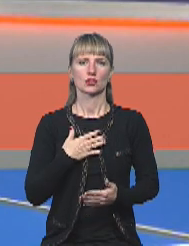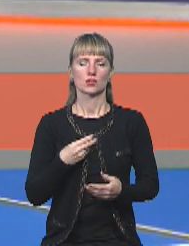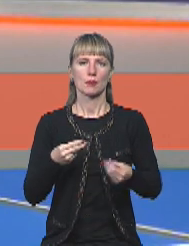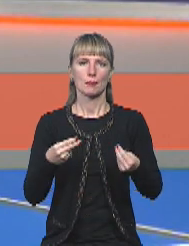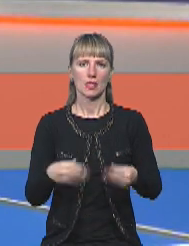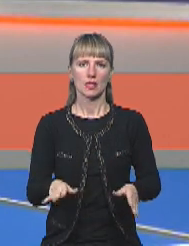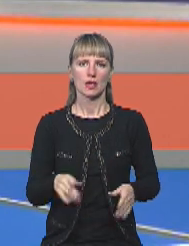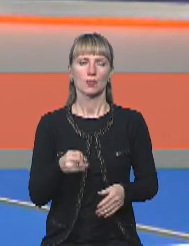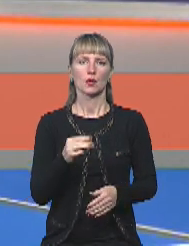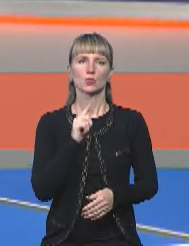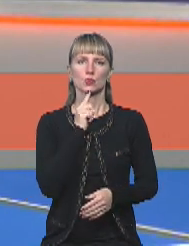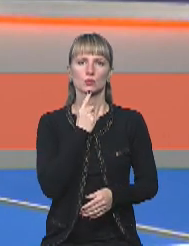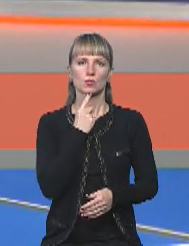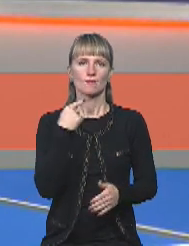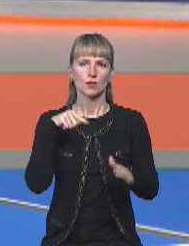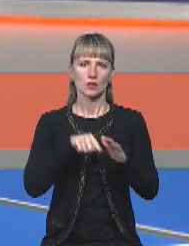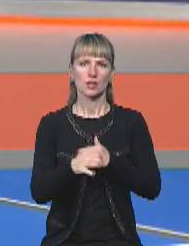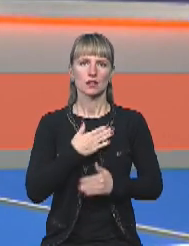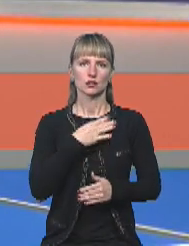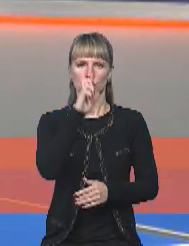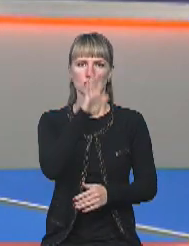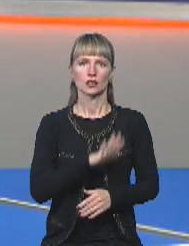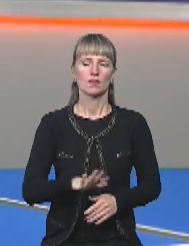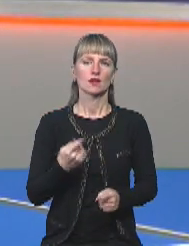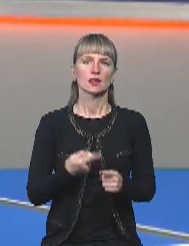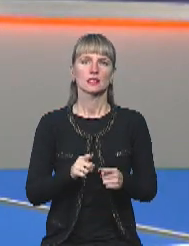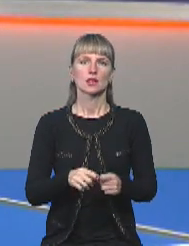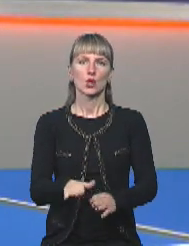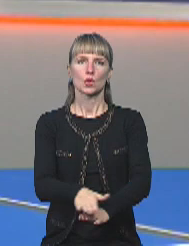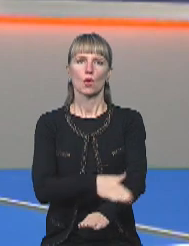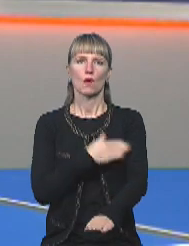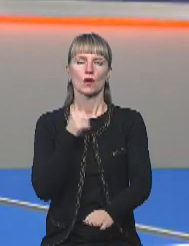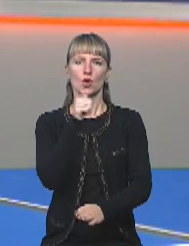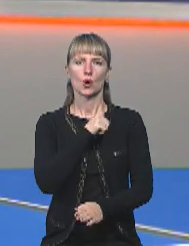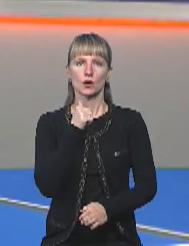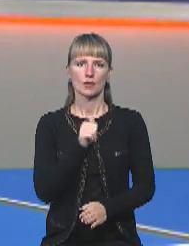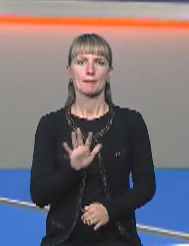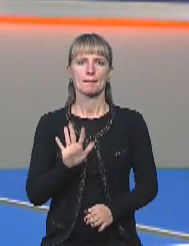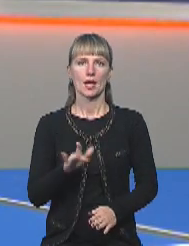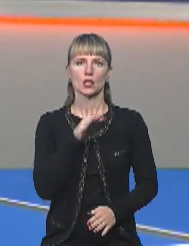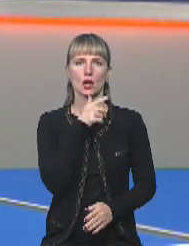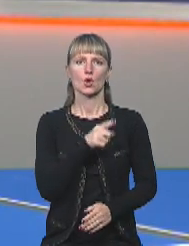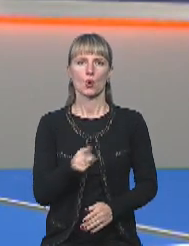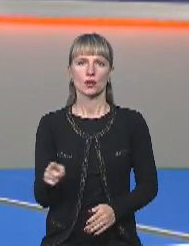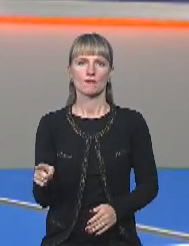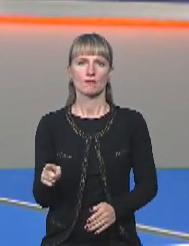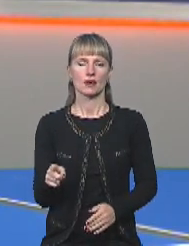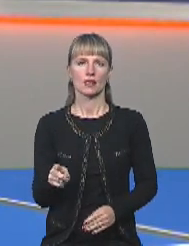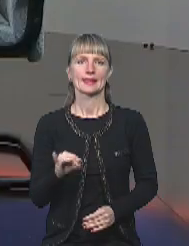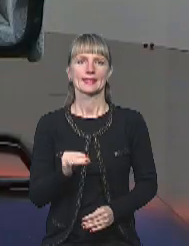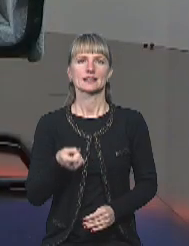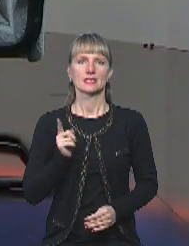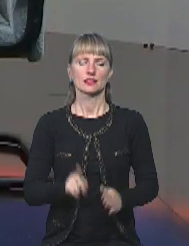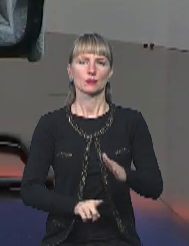про складнощі всередині нашої держави, це довгі роки. П'ять років. І